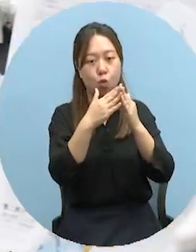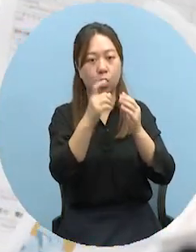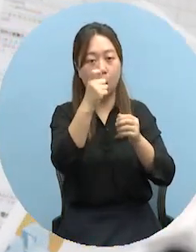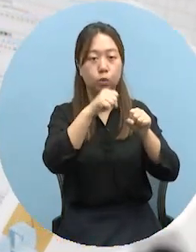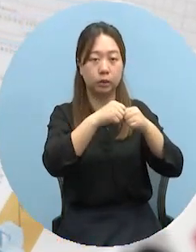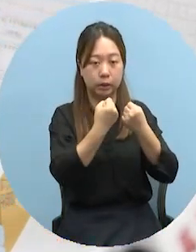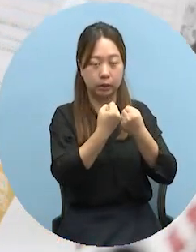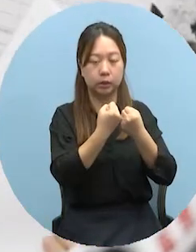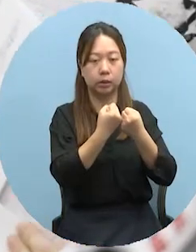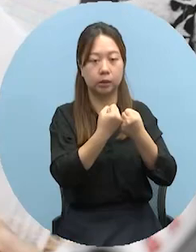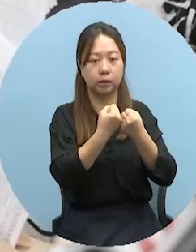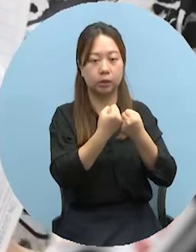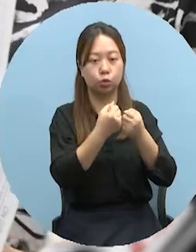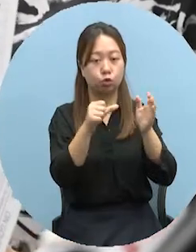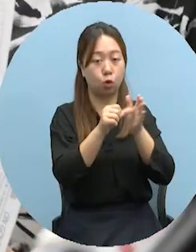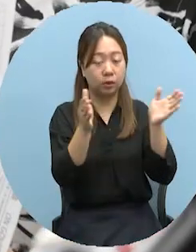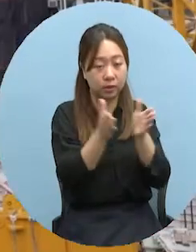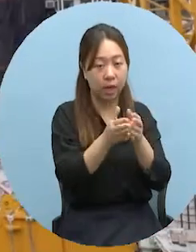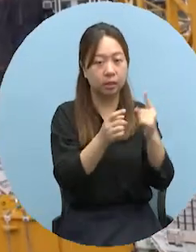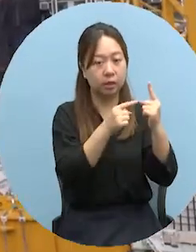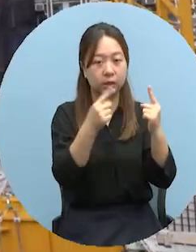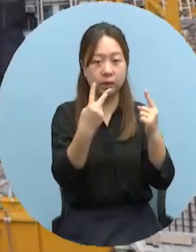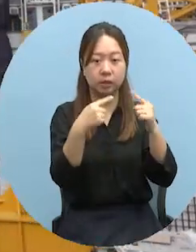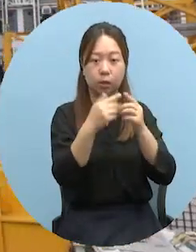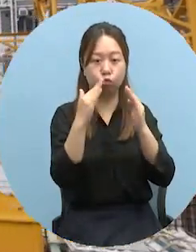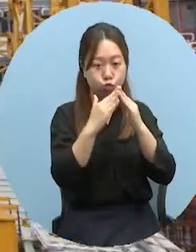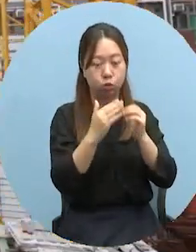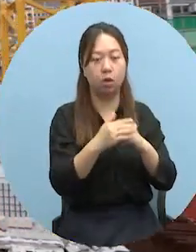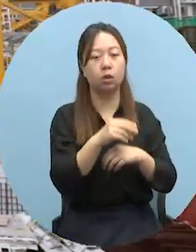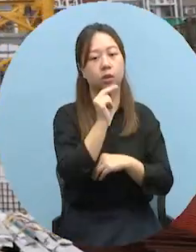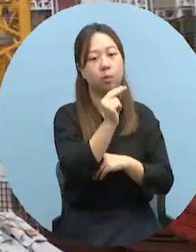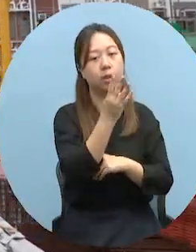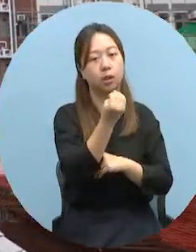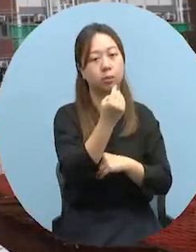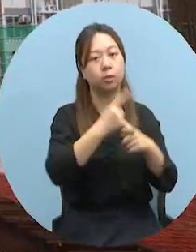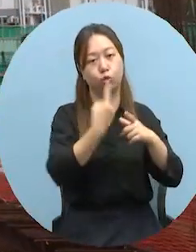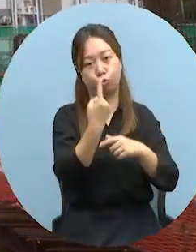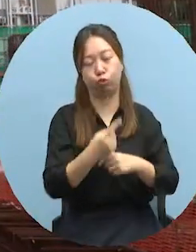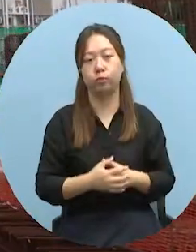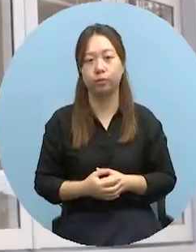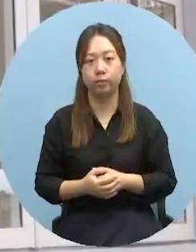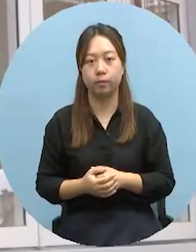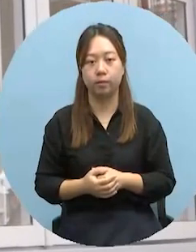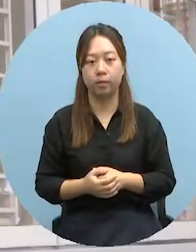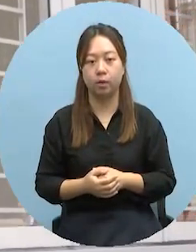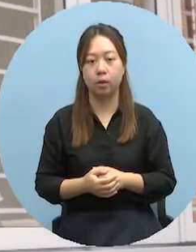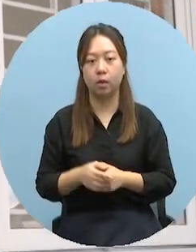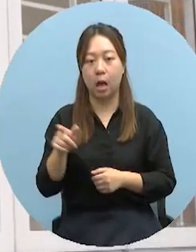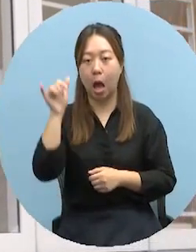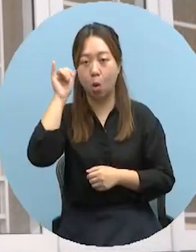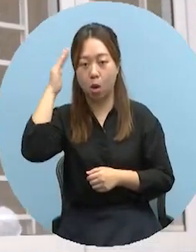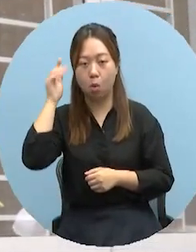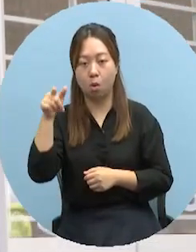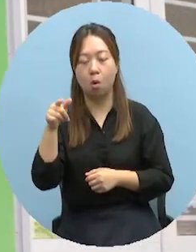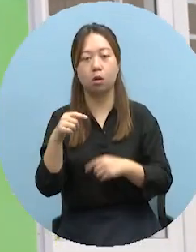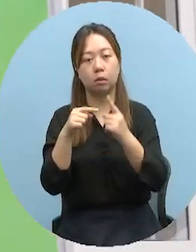啦，咁最小的一二人單位呢是收740元一個月嘅啫。彩興路呢度嘅一二人單位